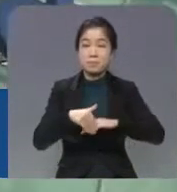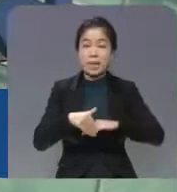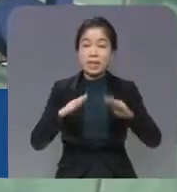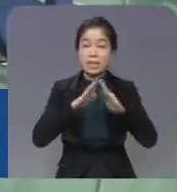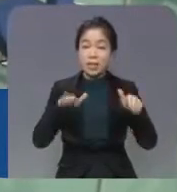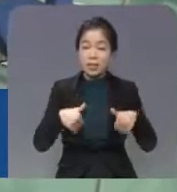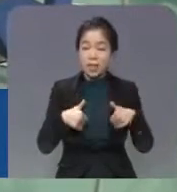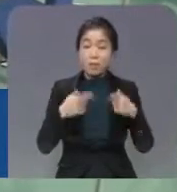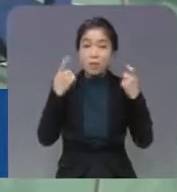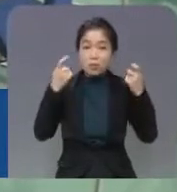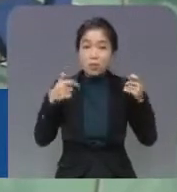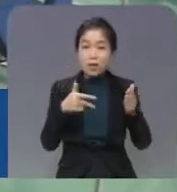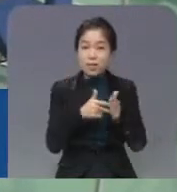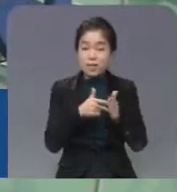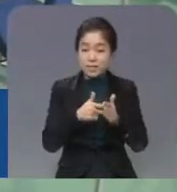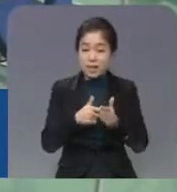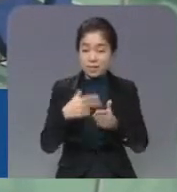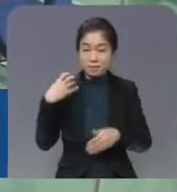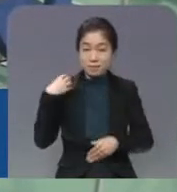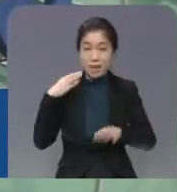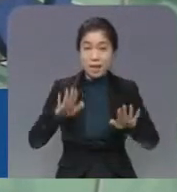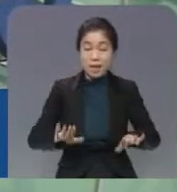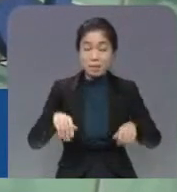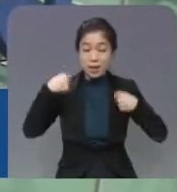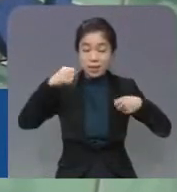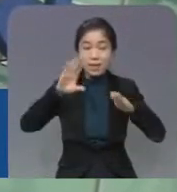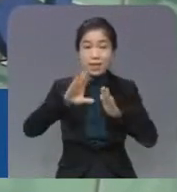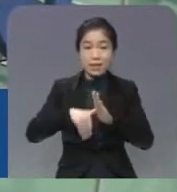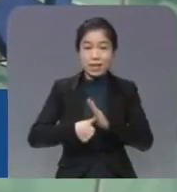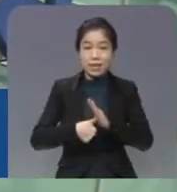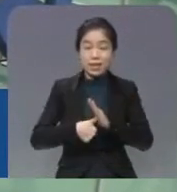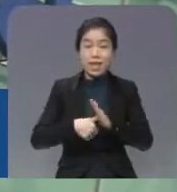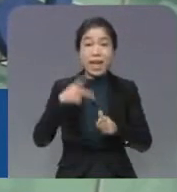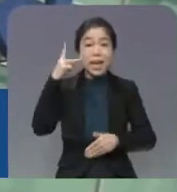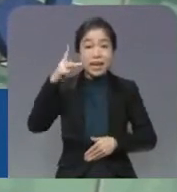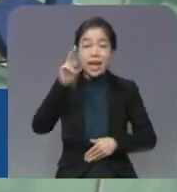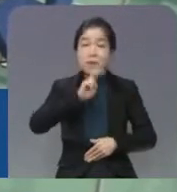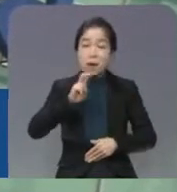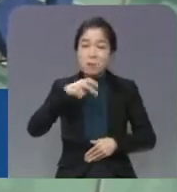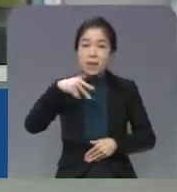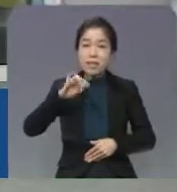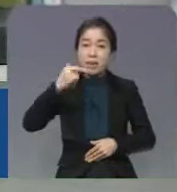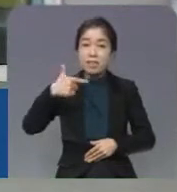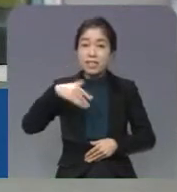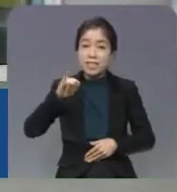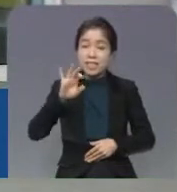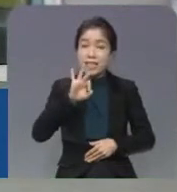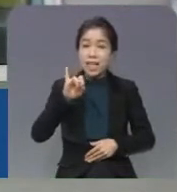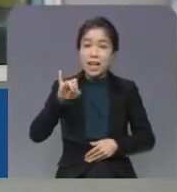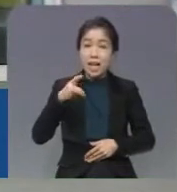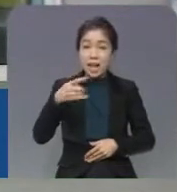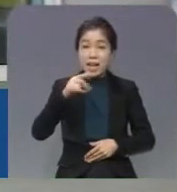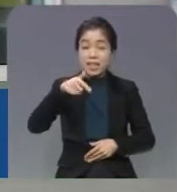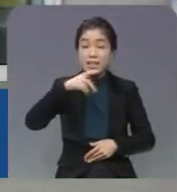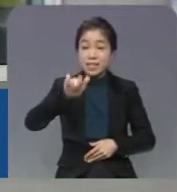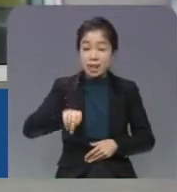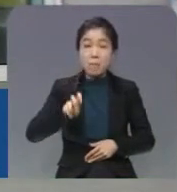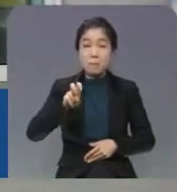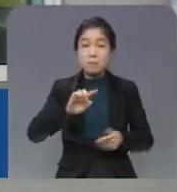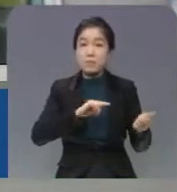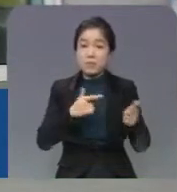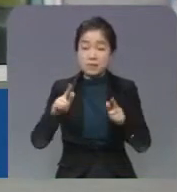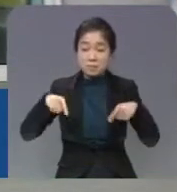전라남도와 전남관광재단이 주관하는 이번 콘서트에는 K-POP 스타 정은지와 에릭남, 먼데이 퀴즈 등이 출연하며